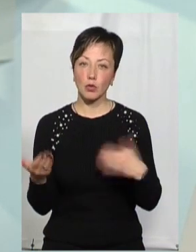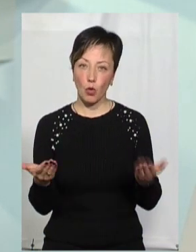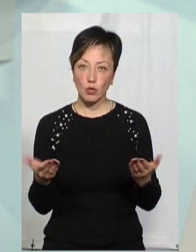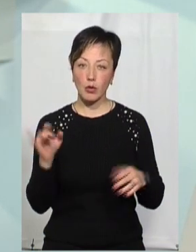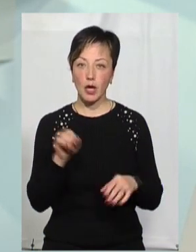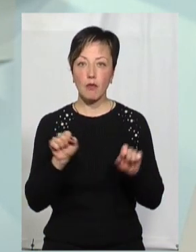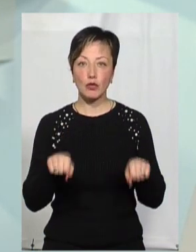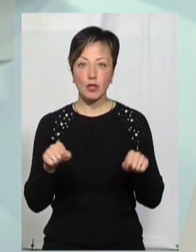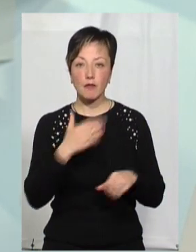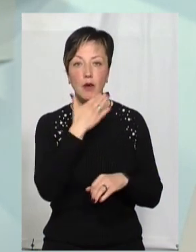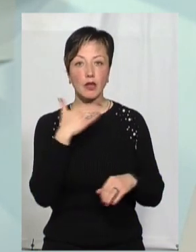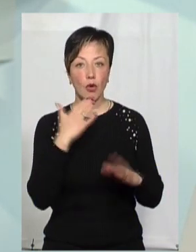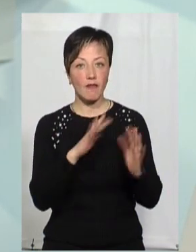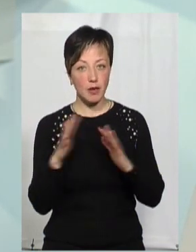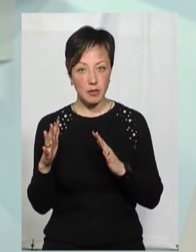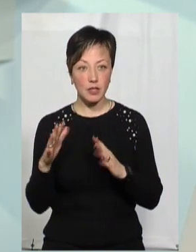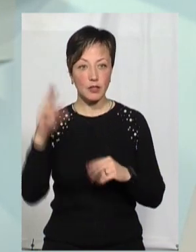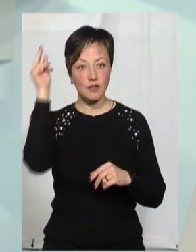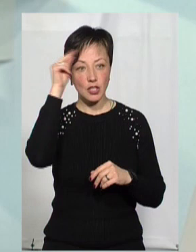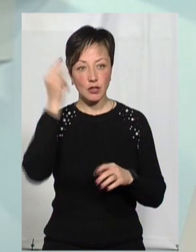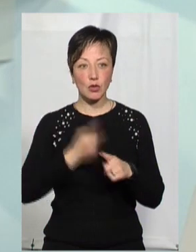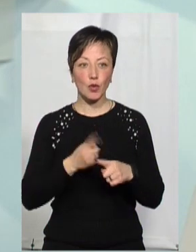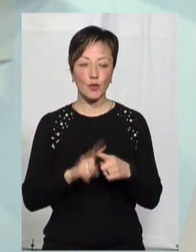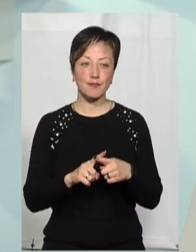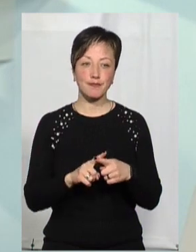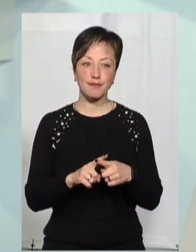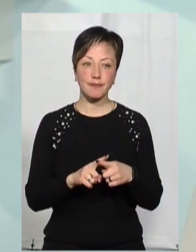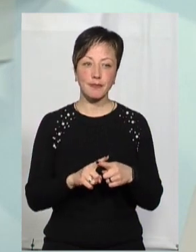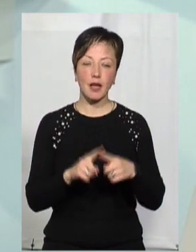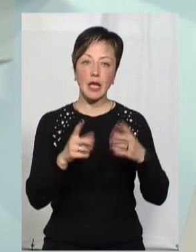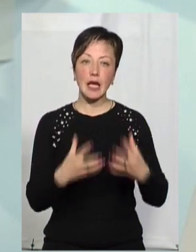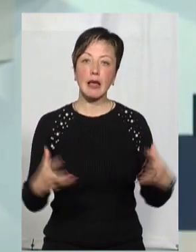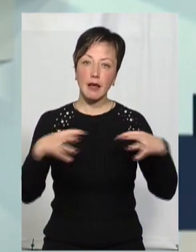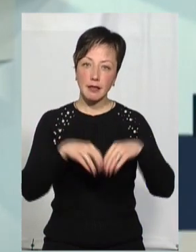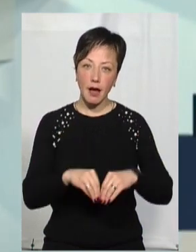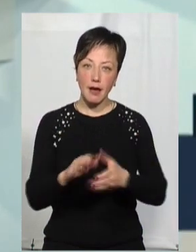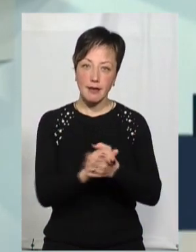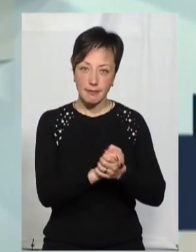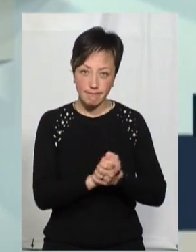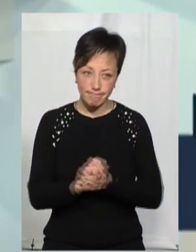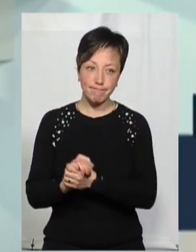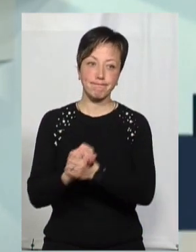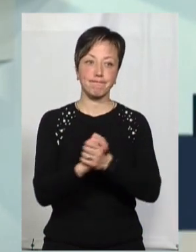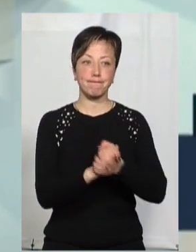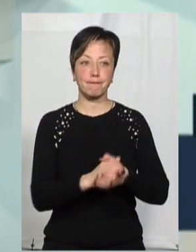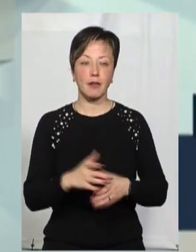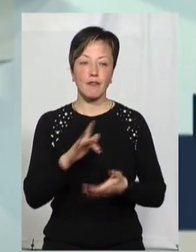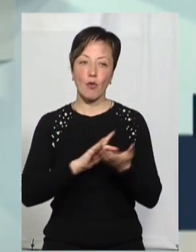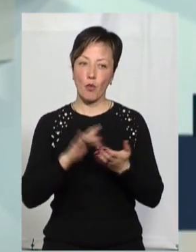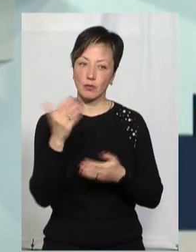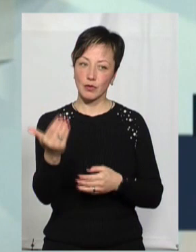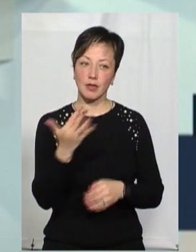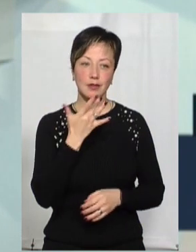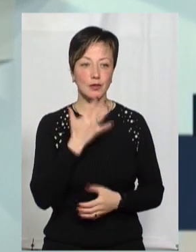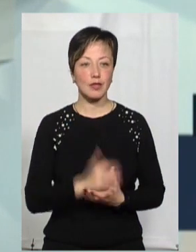одному. І, можливо, в багатьох випадках і вчитися от того, знаєте, такого єднання і тої тримання купи саме в ромської